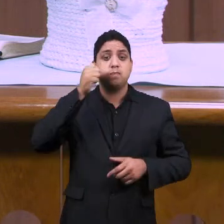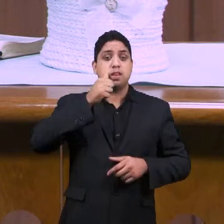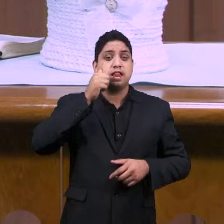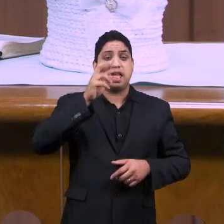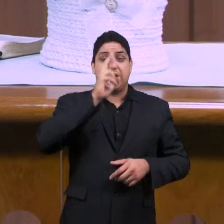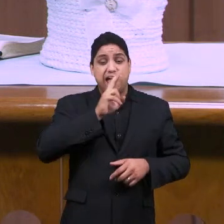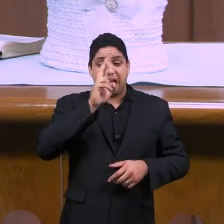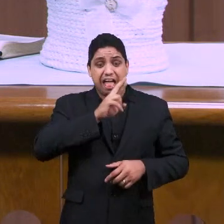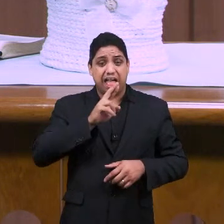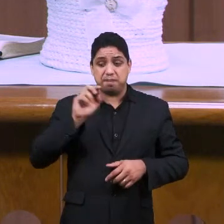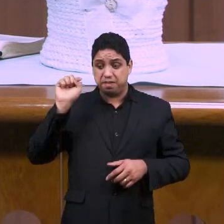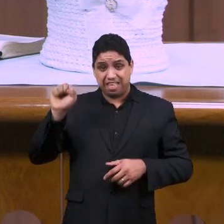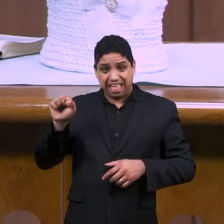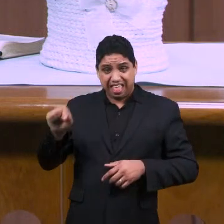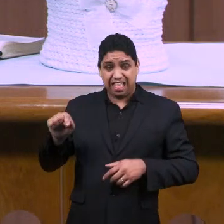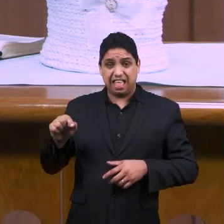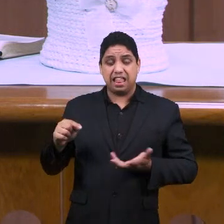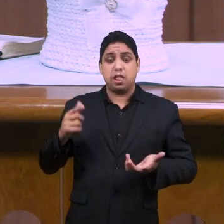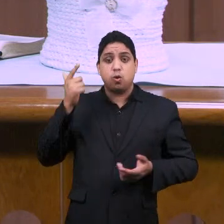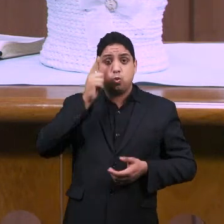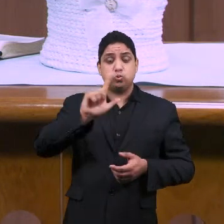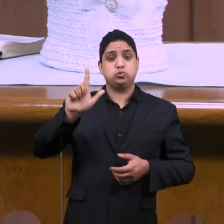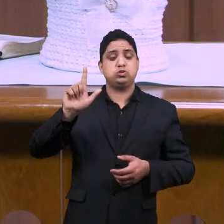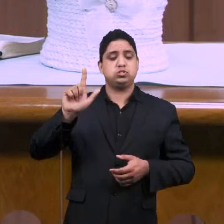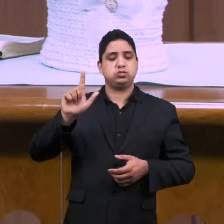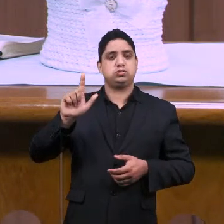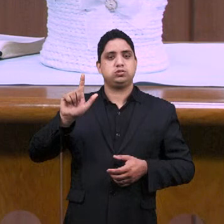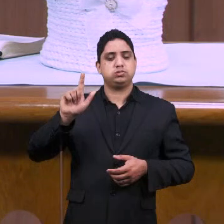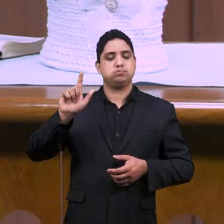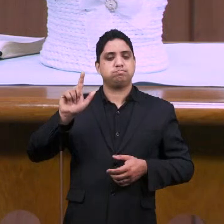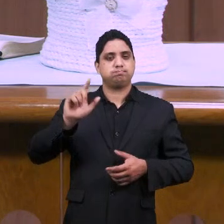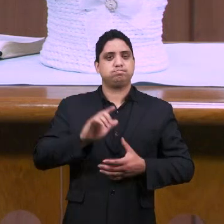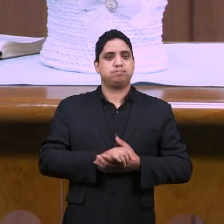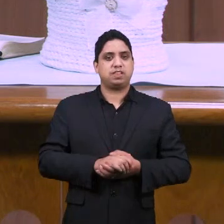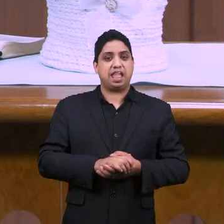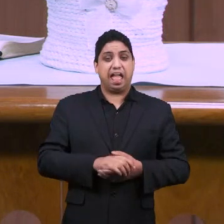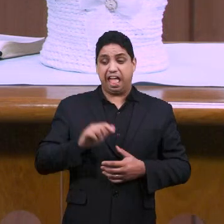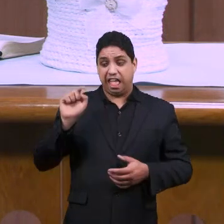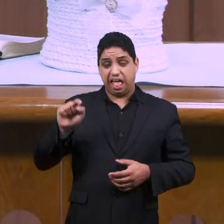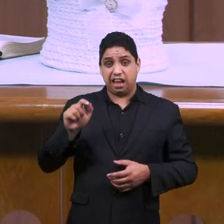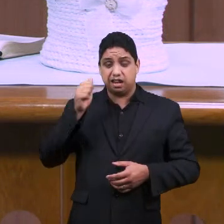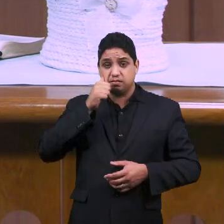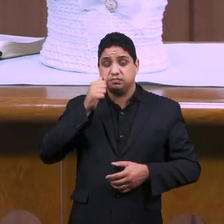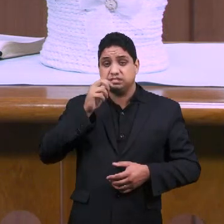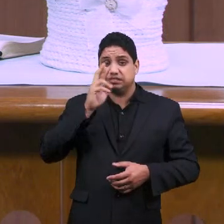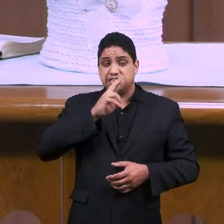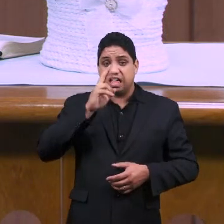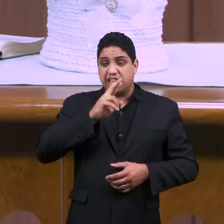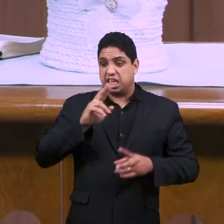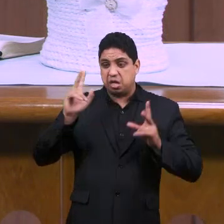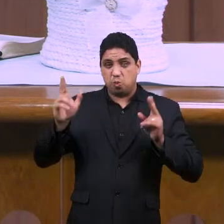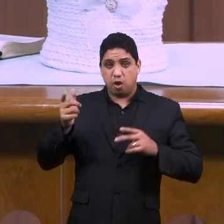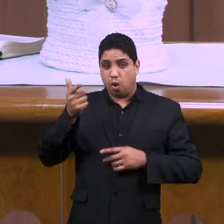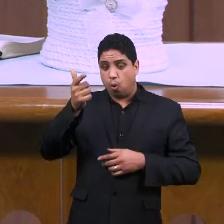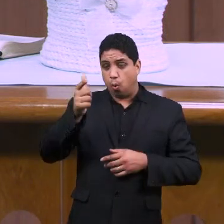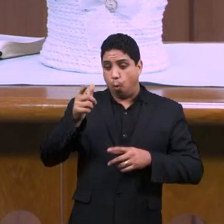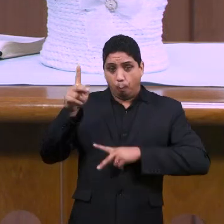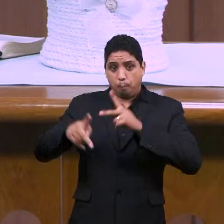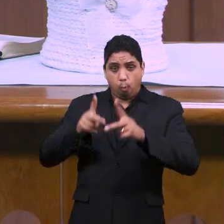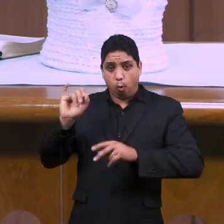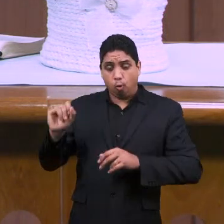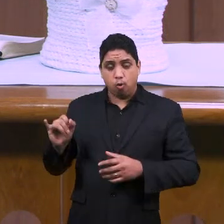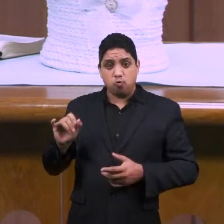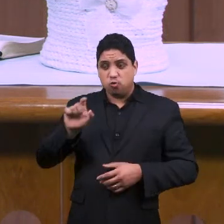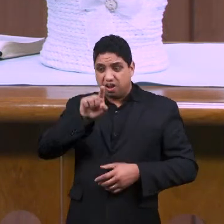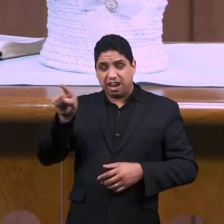maison. Par la foi, Rahab, la prostituée, n'a pas péri avec les incrédules, avec les rebelles, avec ceux qui ne croient